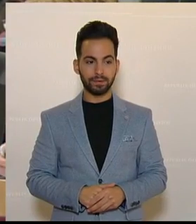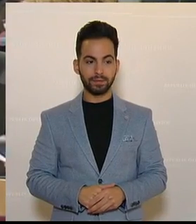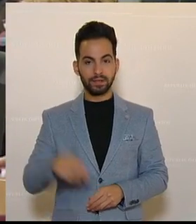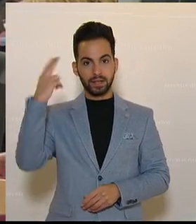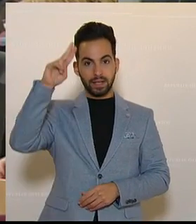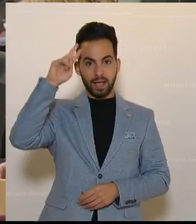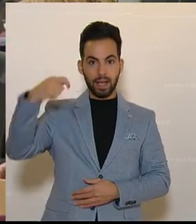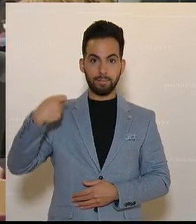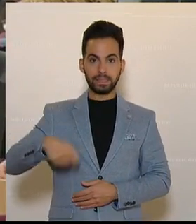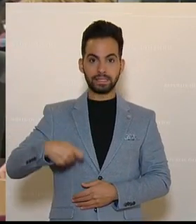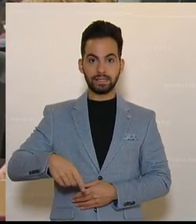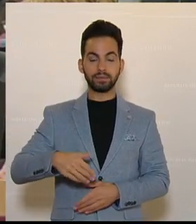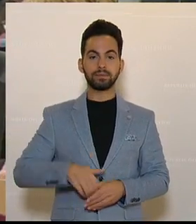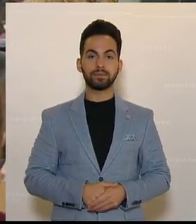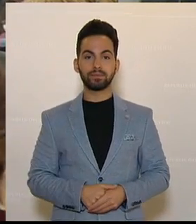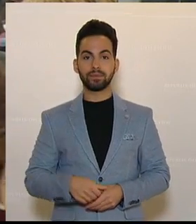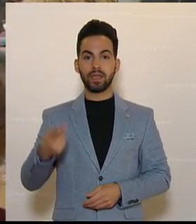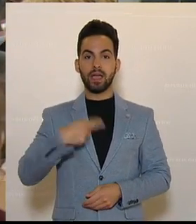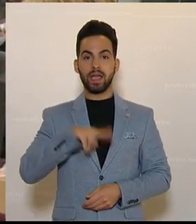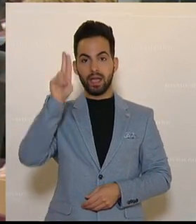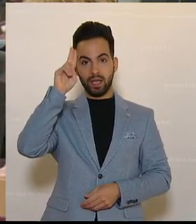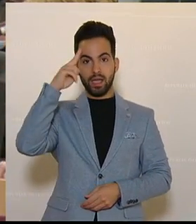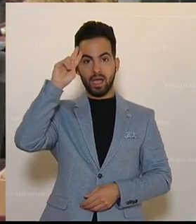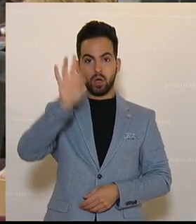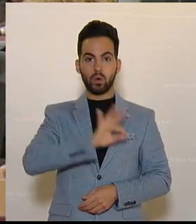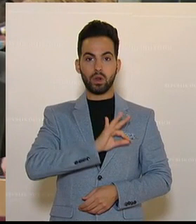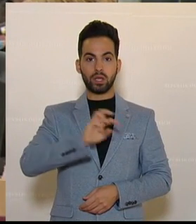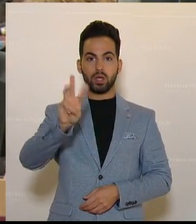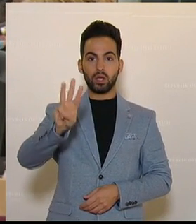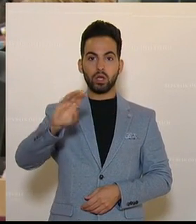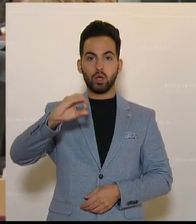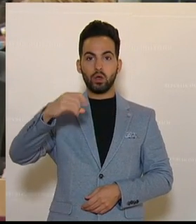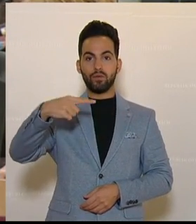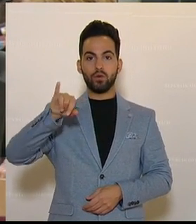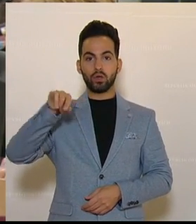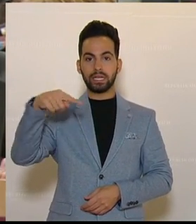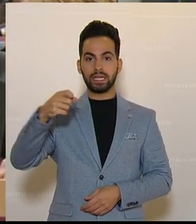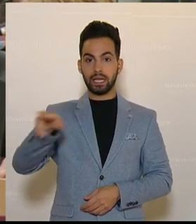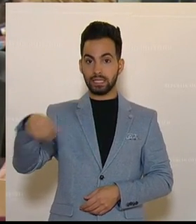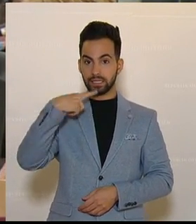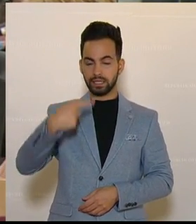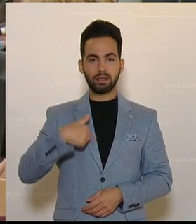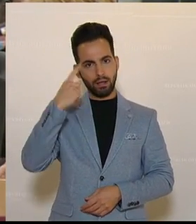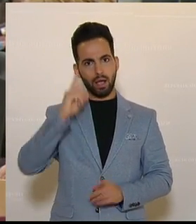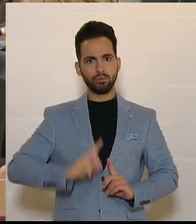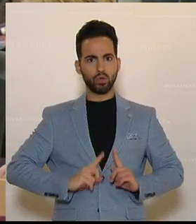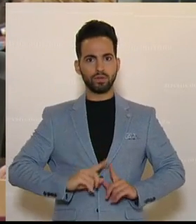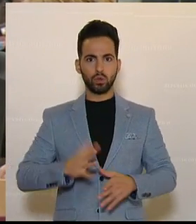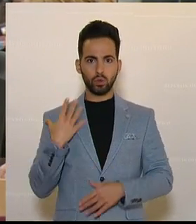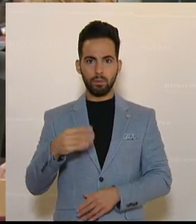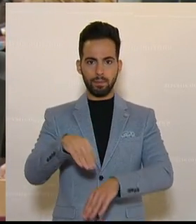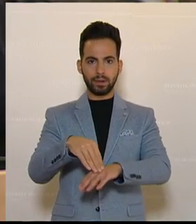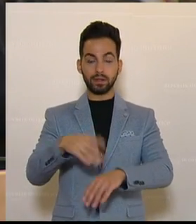Also, Herr Präsident, das, was der Herr Kollege Wöginger jetzt gesagt hat, hat mich motiviert, mich noch einmal zu melden. Es gibt einen wesentlichen